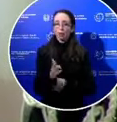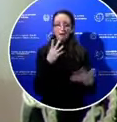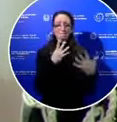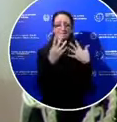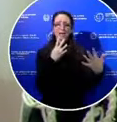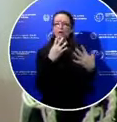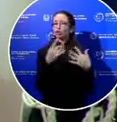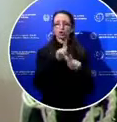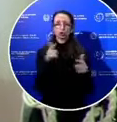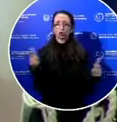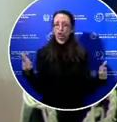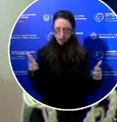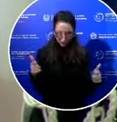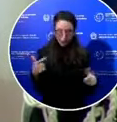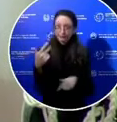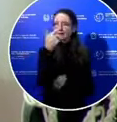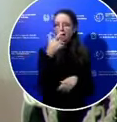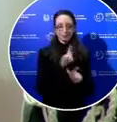aiutato moltissimo